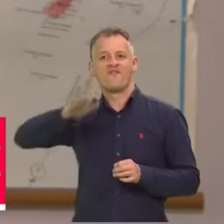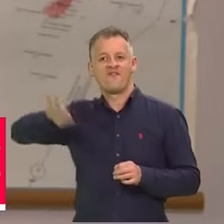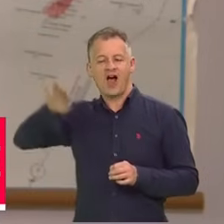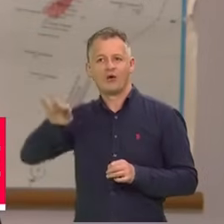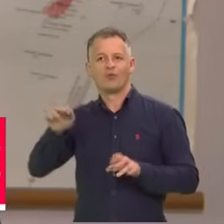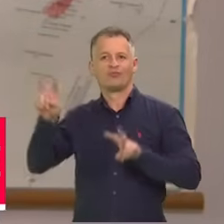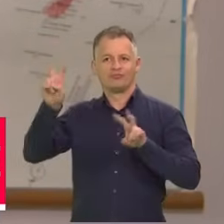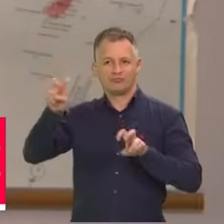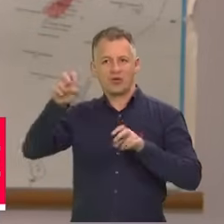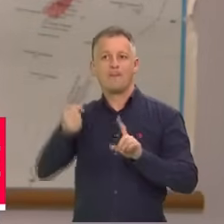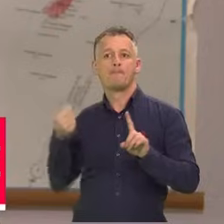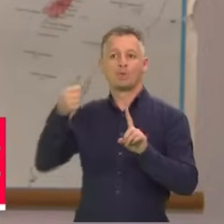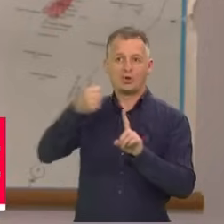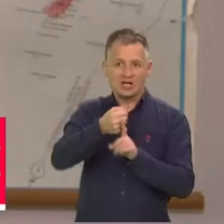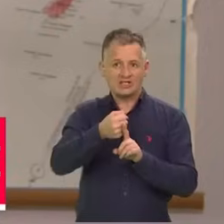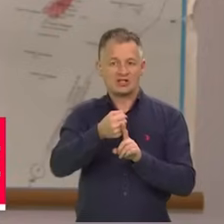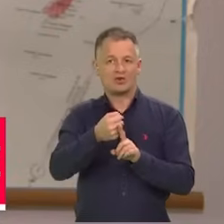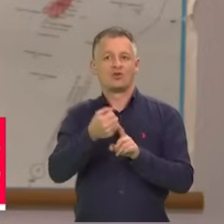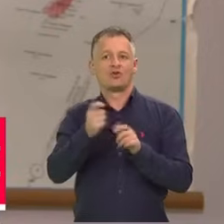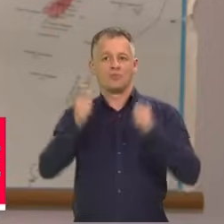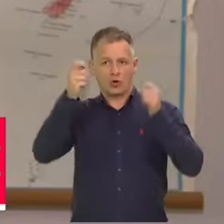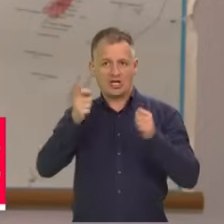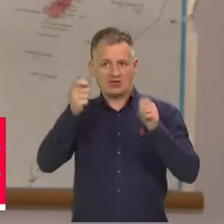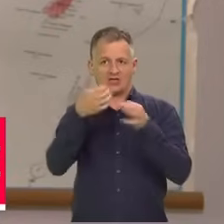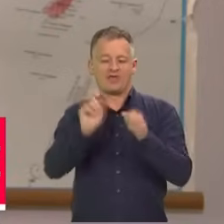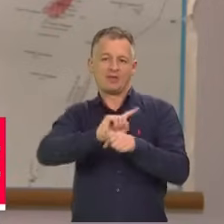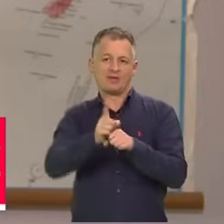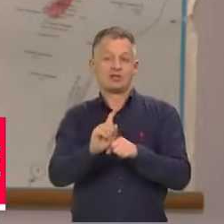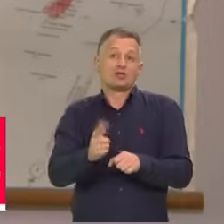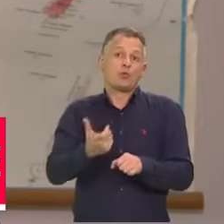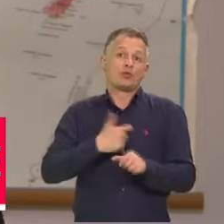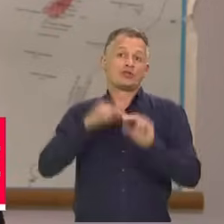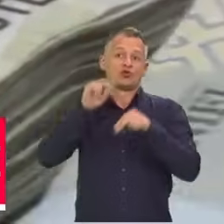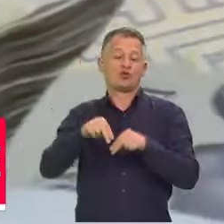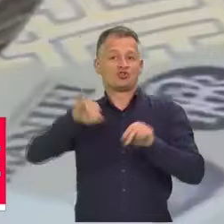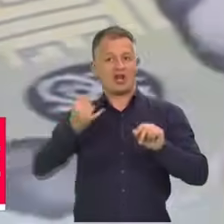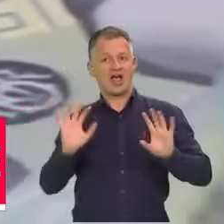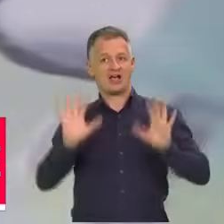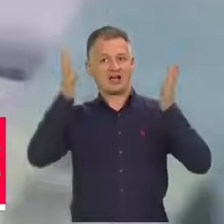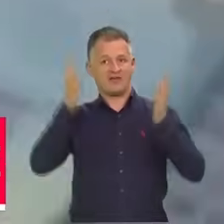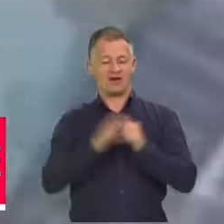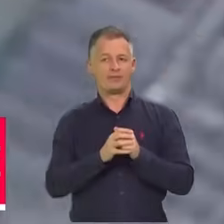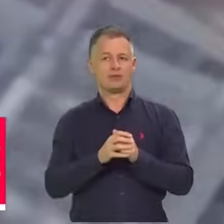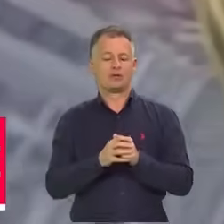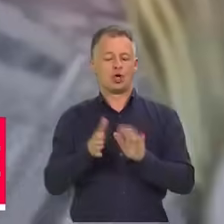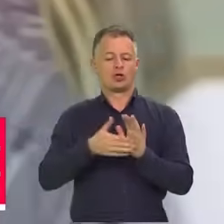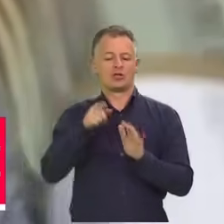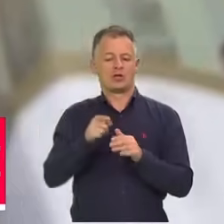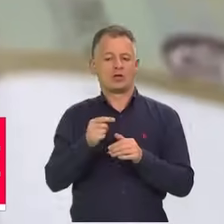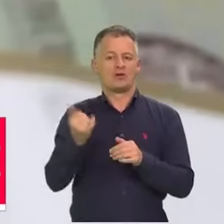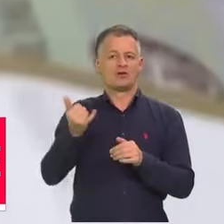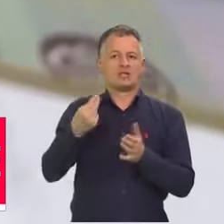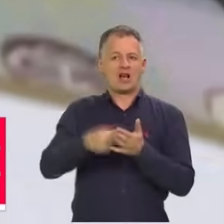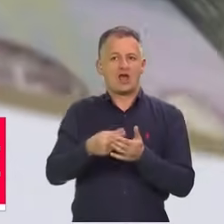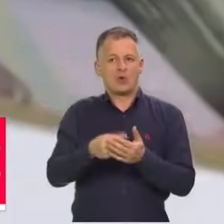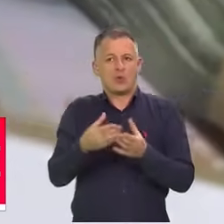proteste va fi imediat, urmând să ajungă posibil chiar și la grevă. În acest context, veniturile multor ar putea scădea odată